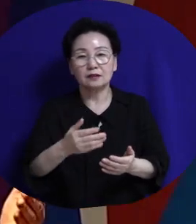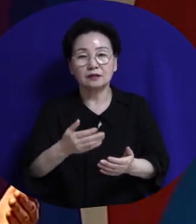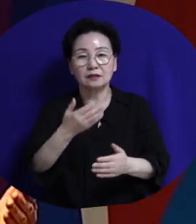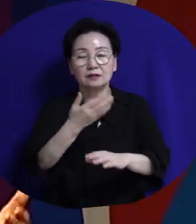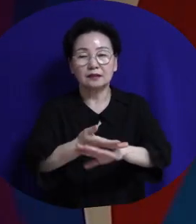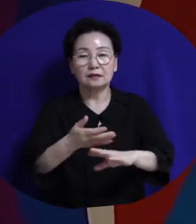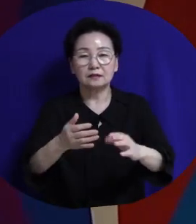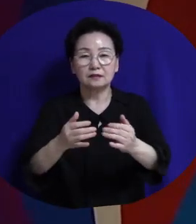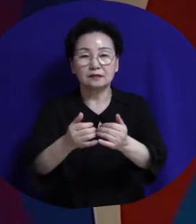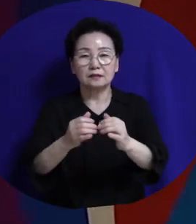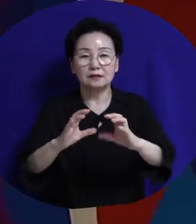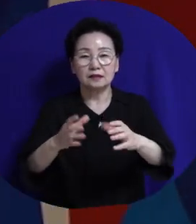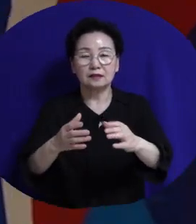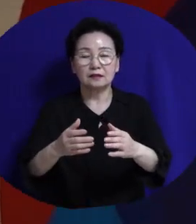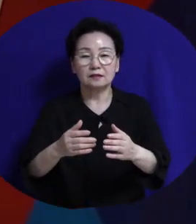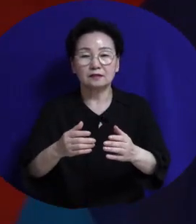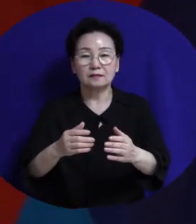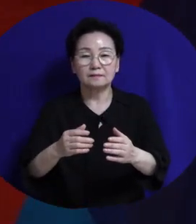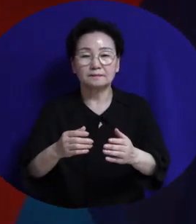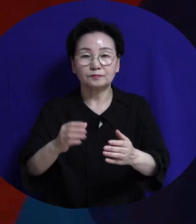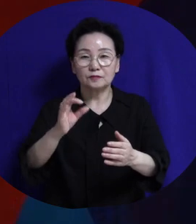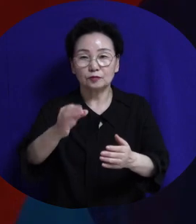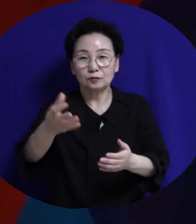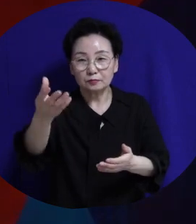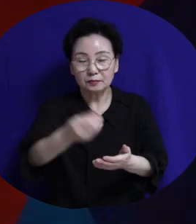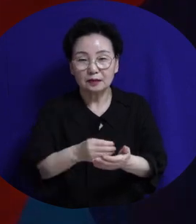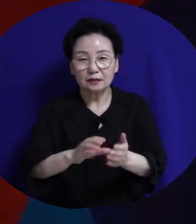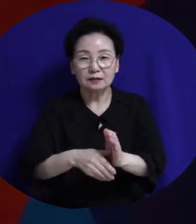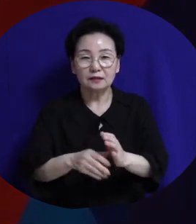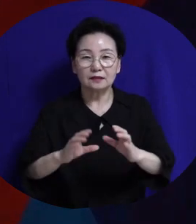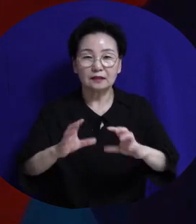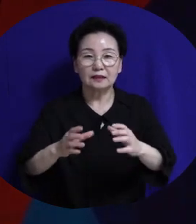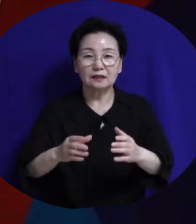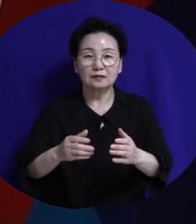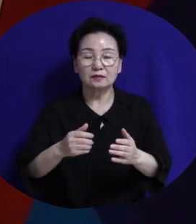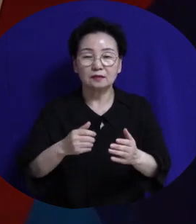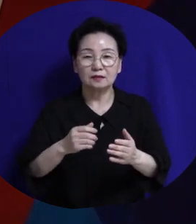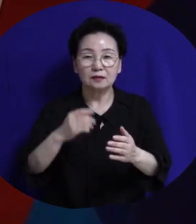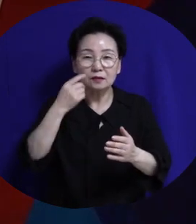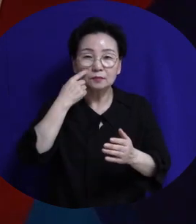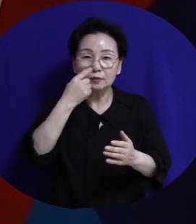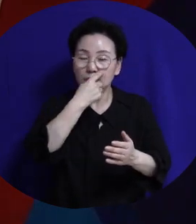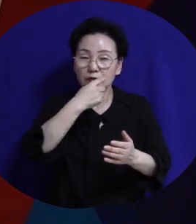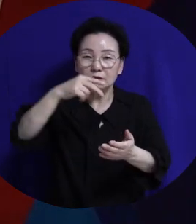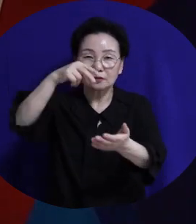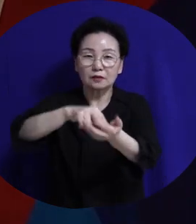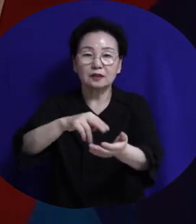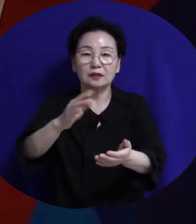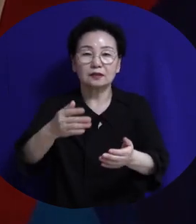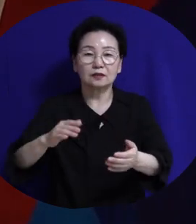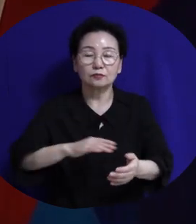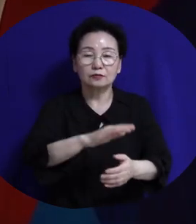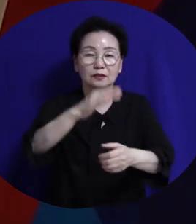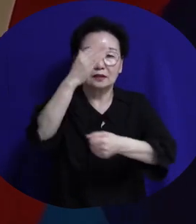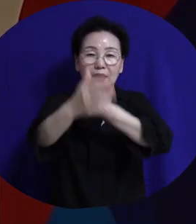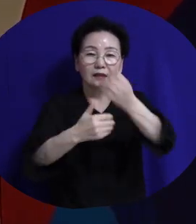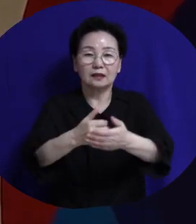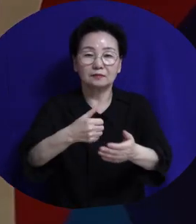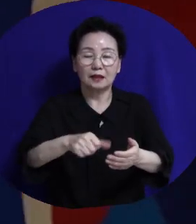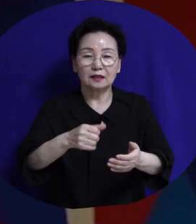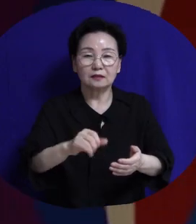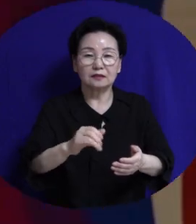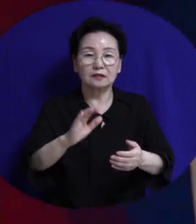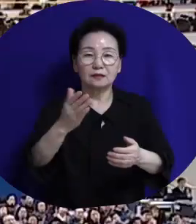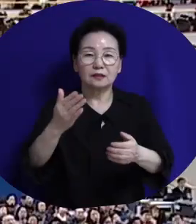외국은행에서 차가 하나 들어올 때 국가에서 보증을 서야 한다 이게요. 우리는 하나님의 아들, 딸이라고 하나님이 성령으로 보증을